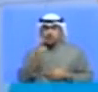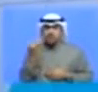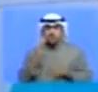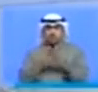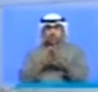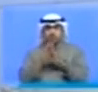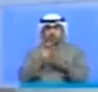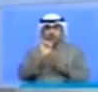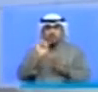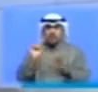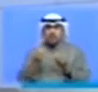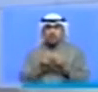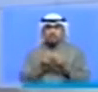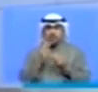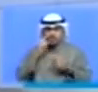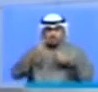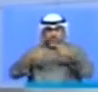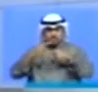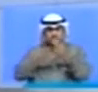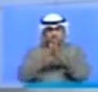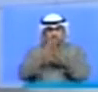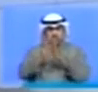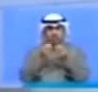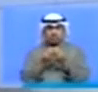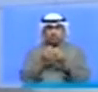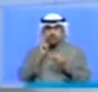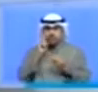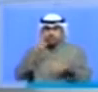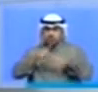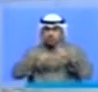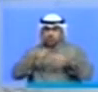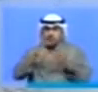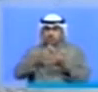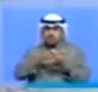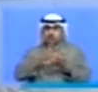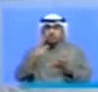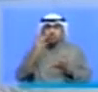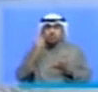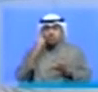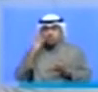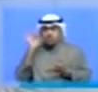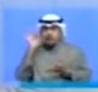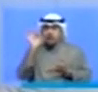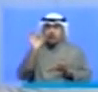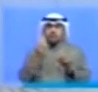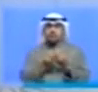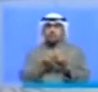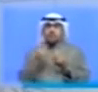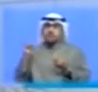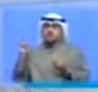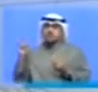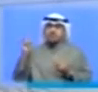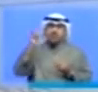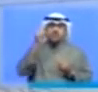في يعني معرفة الكارثة قبل وقوعها ومعرفة شأن الوصول